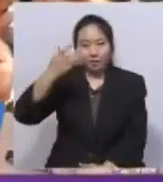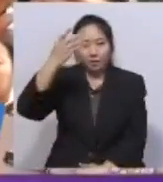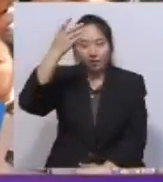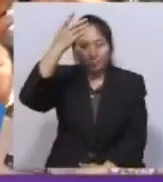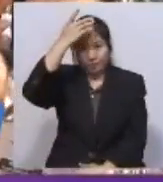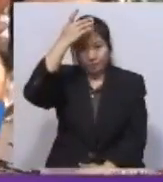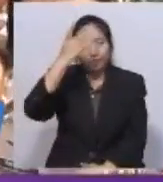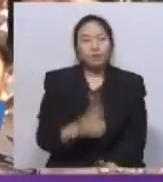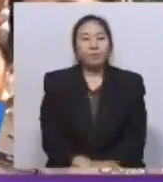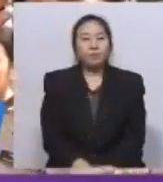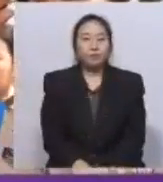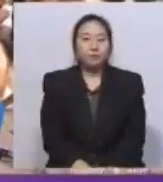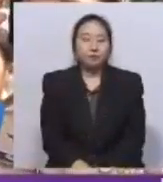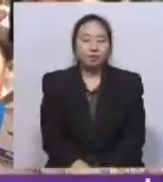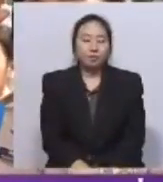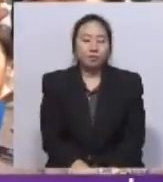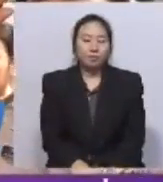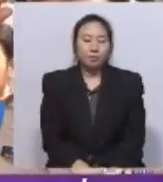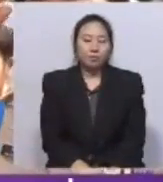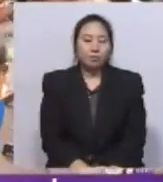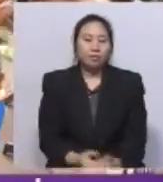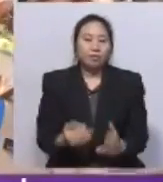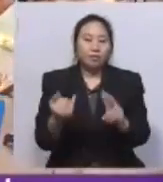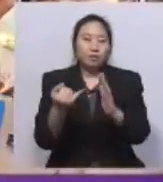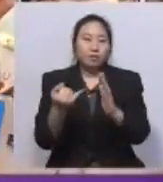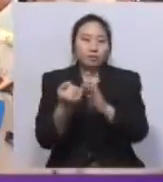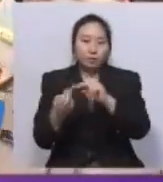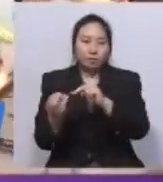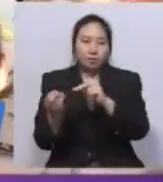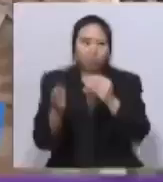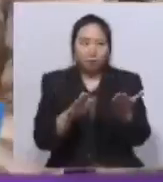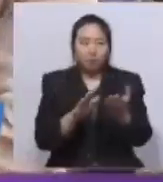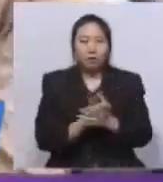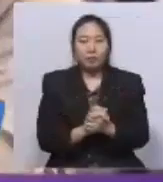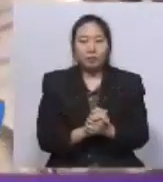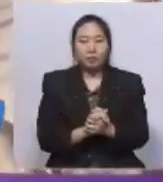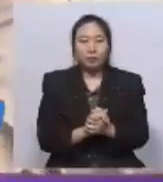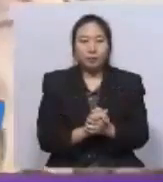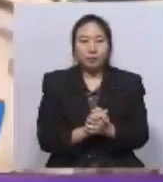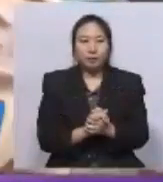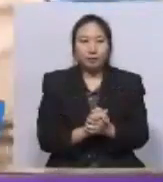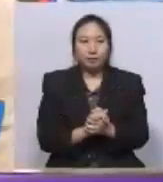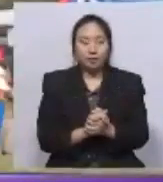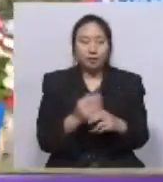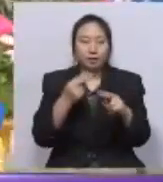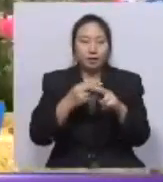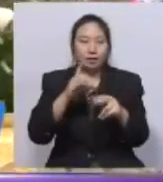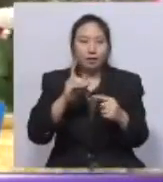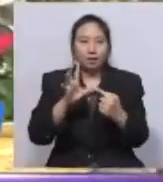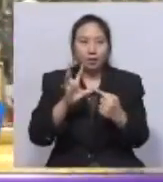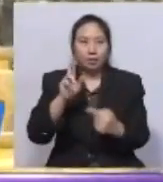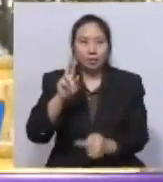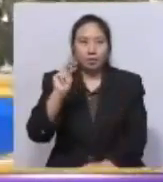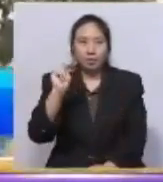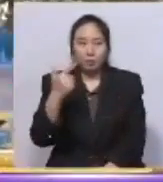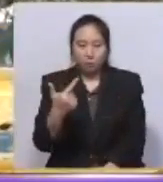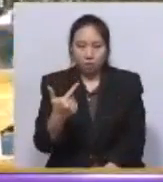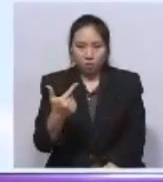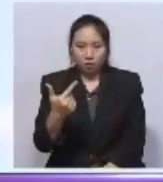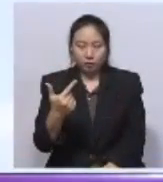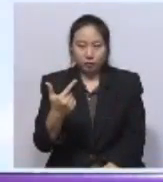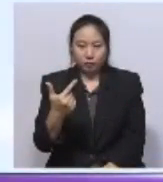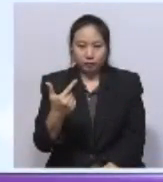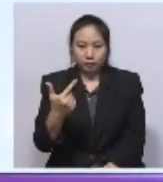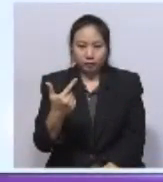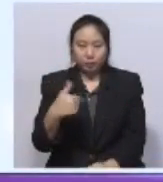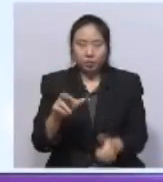ชินีนาถนะครับและที่จังหวัดนครพนมนะครับทางด้านของนายดำรงสิริวิชยะอิ่มวิ